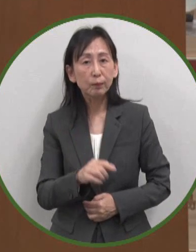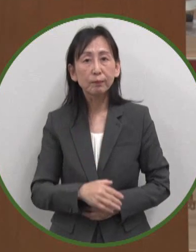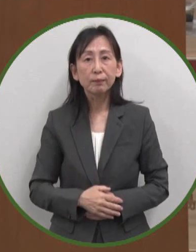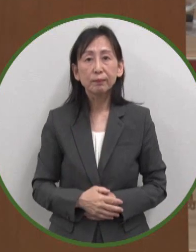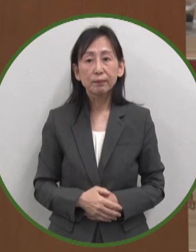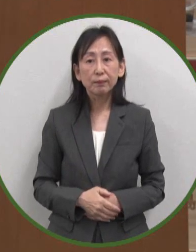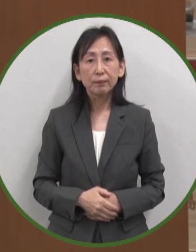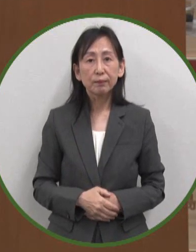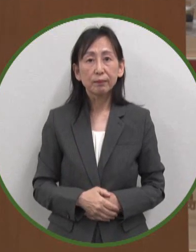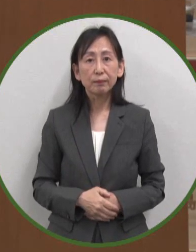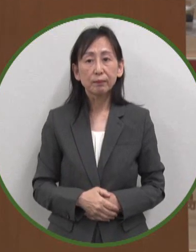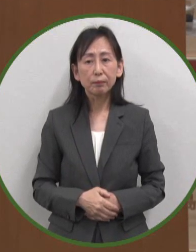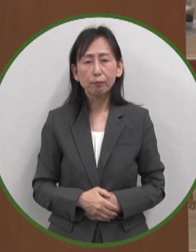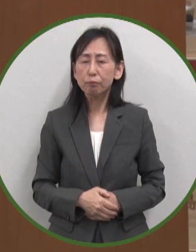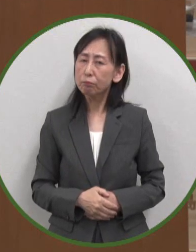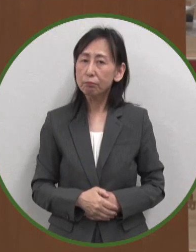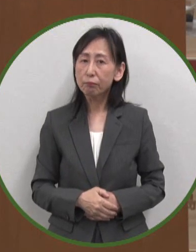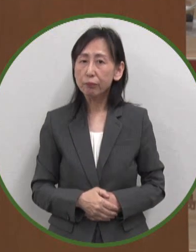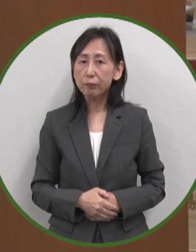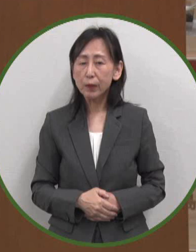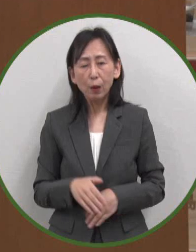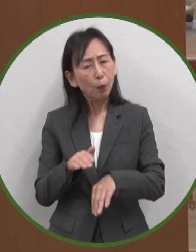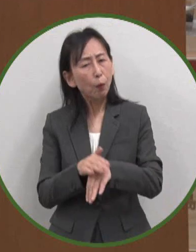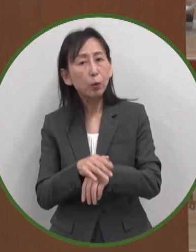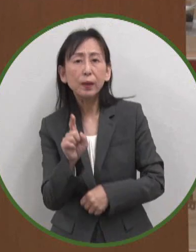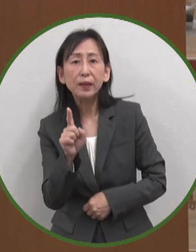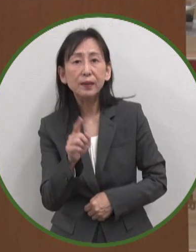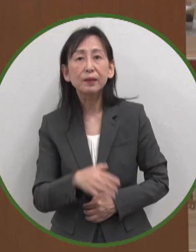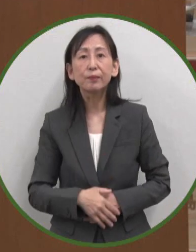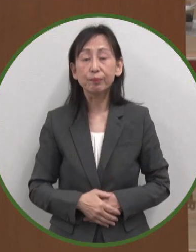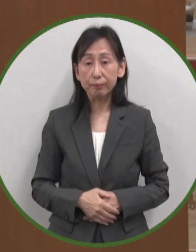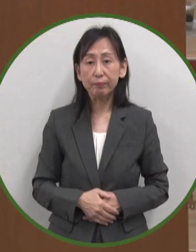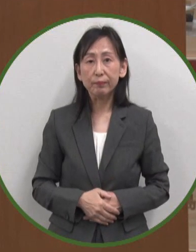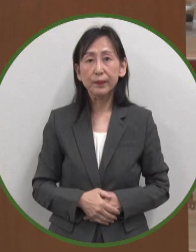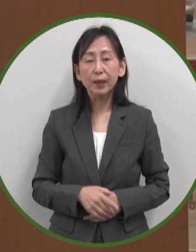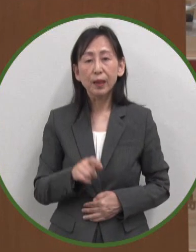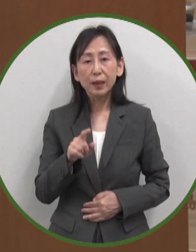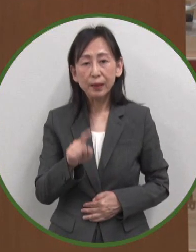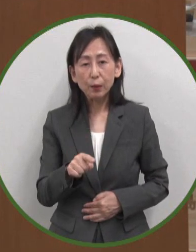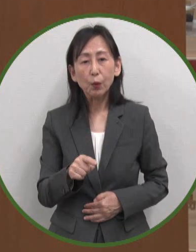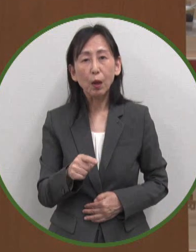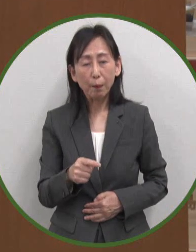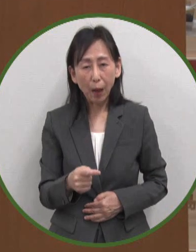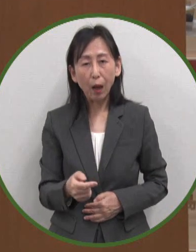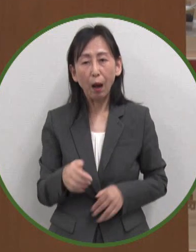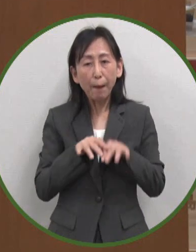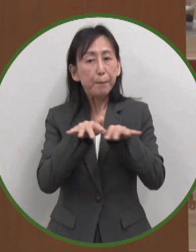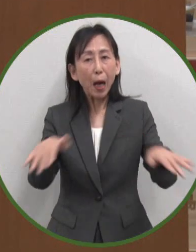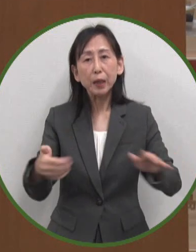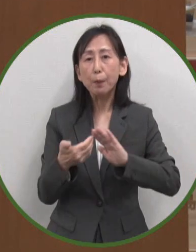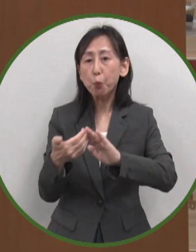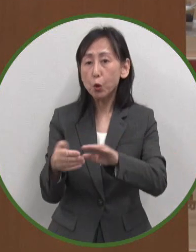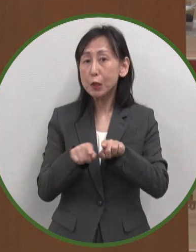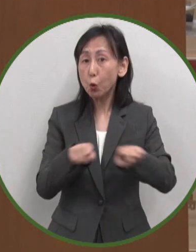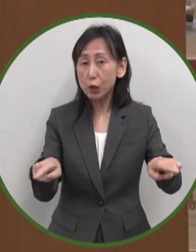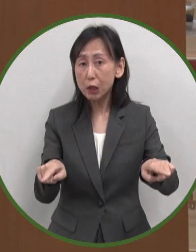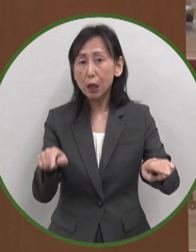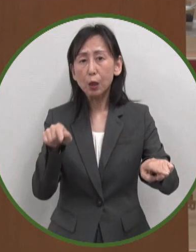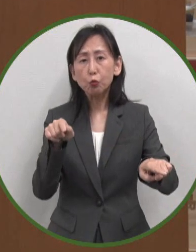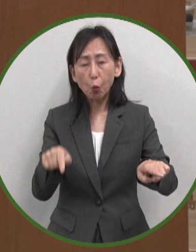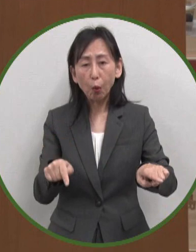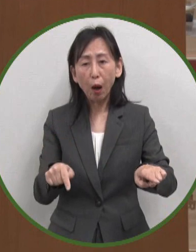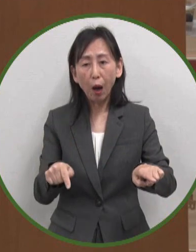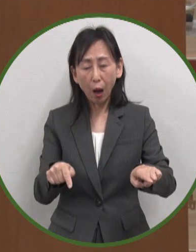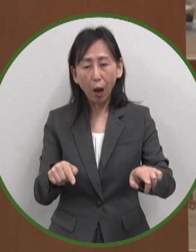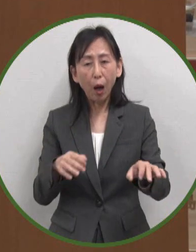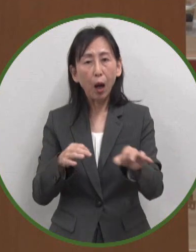考えでしょうか。 いや、すみません、手法 って例えばまん延防止措置の要請であるとか、あとここにまあ休業という言葉が出て